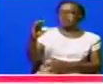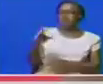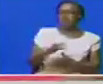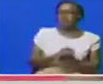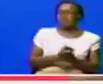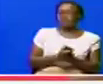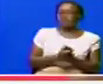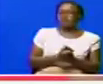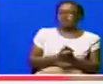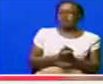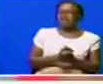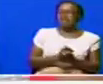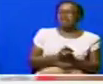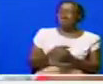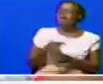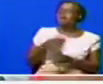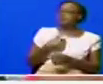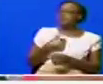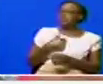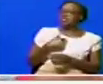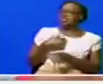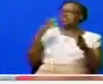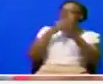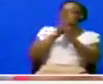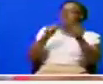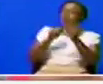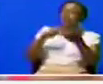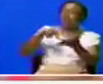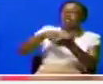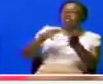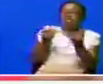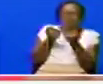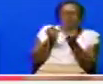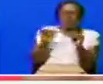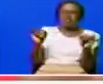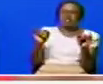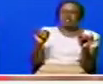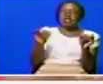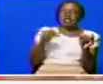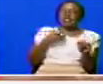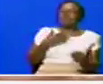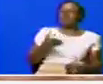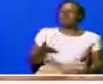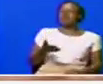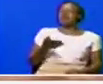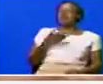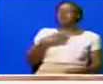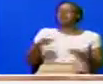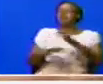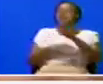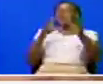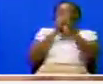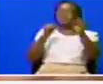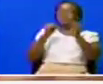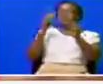Japheth Kavinga Kaluyu, the presidential candidate independent, and I'm here with my vice president. You already know